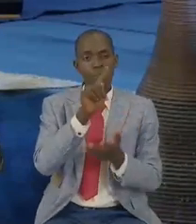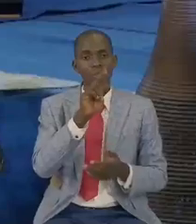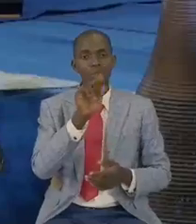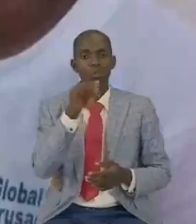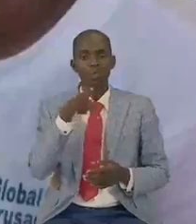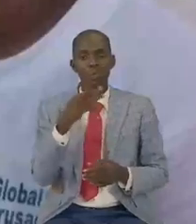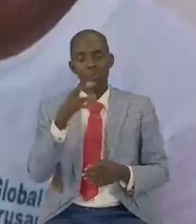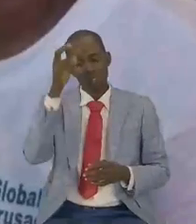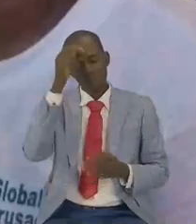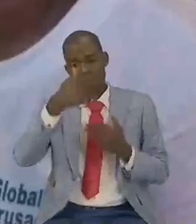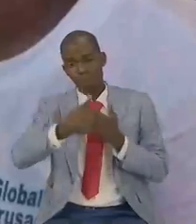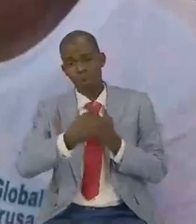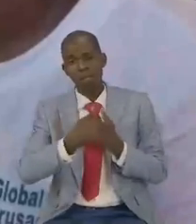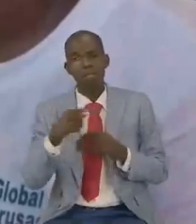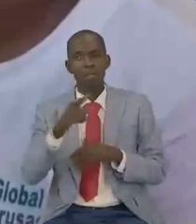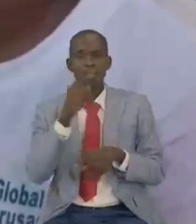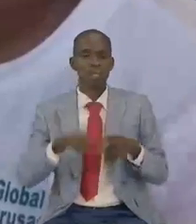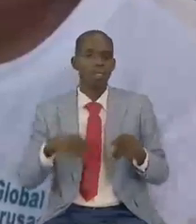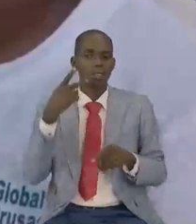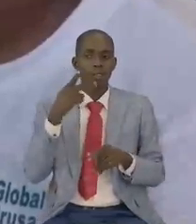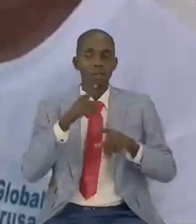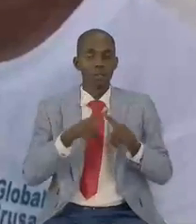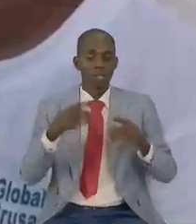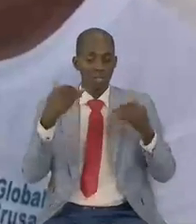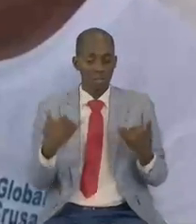ça. Maintenant, je peux voir.